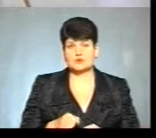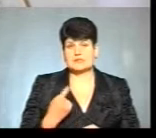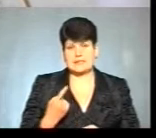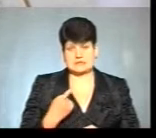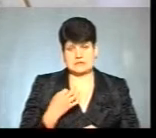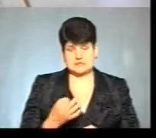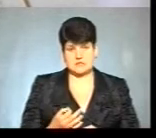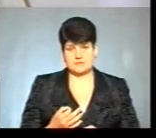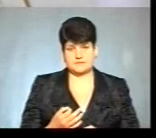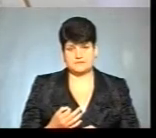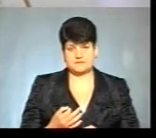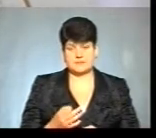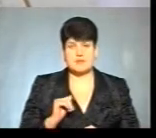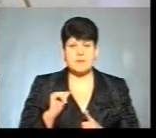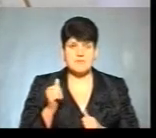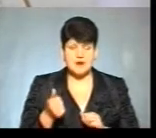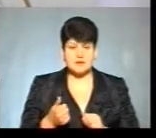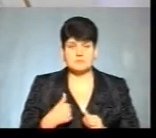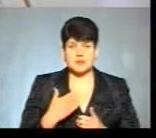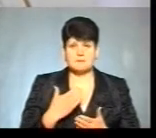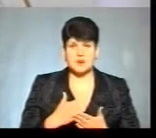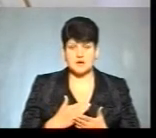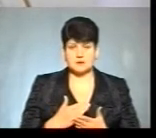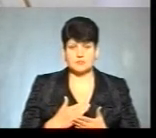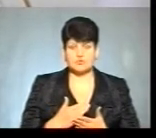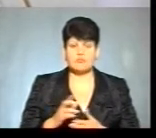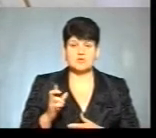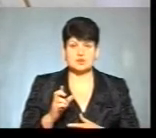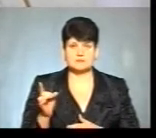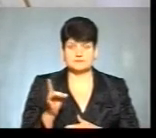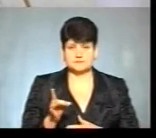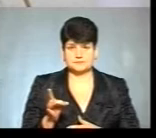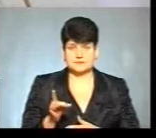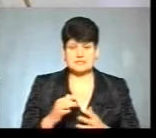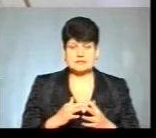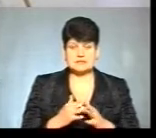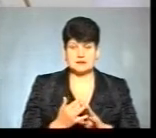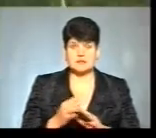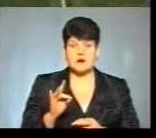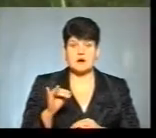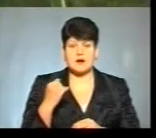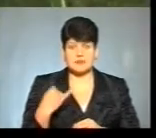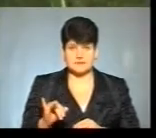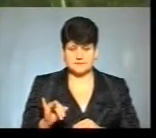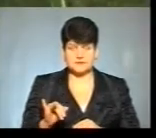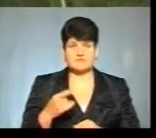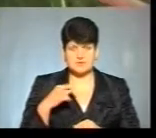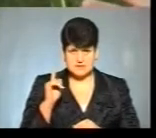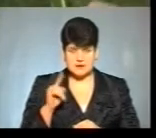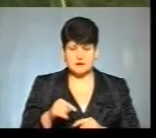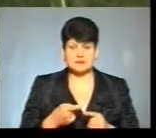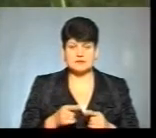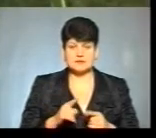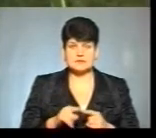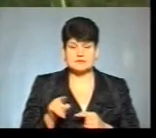так. Наперед ми маємо на Бережанщині село Рай, ви це знаєте, це,